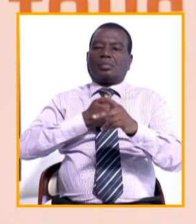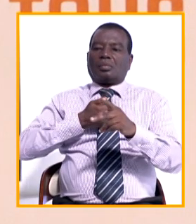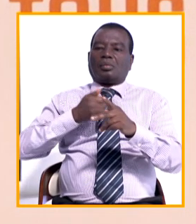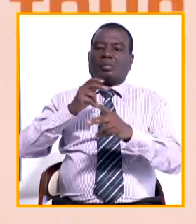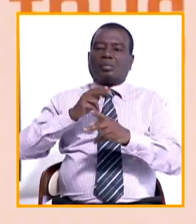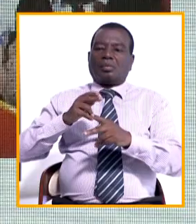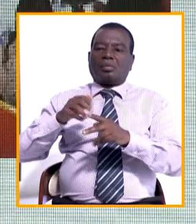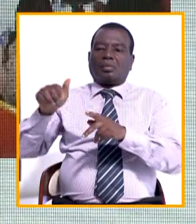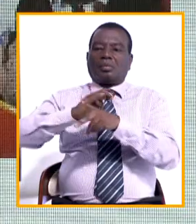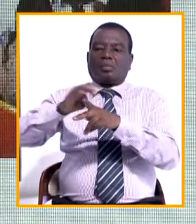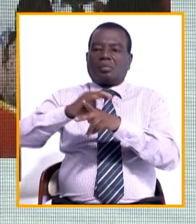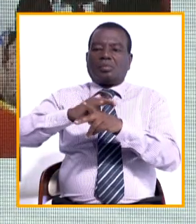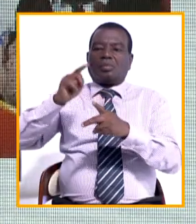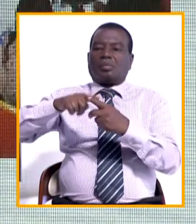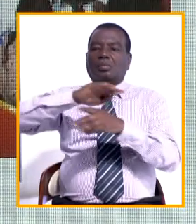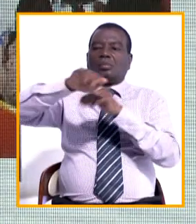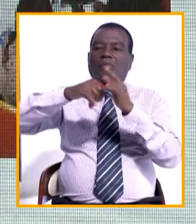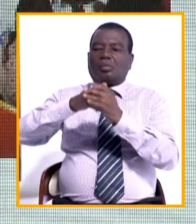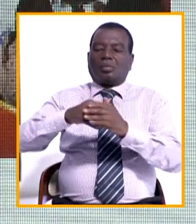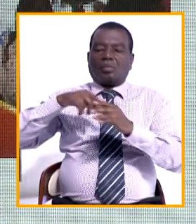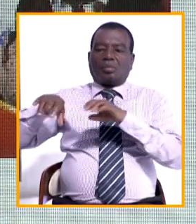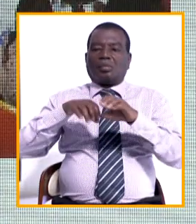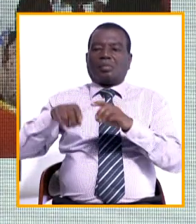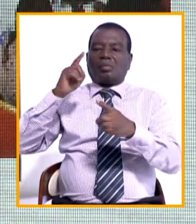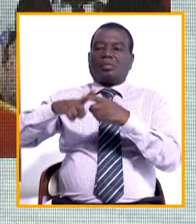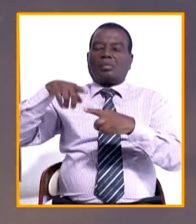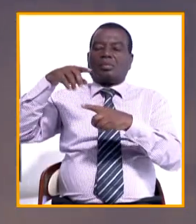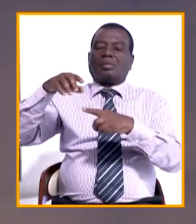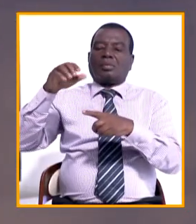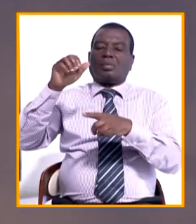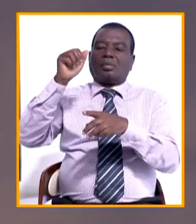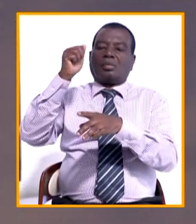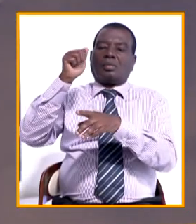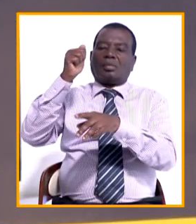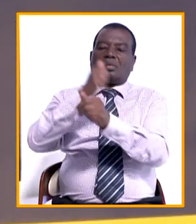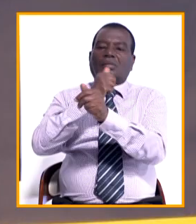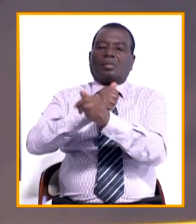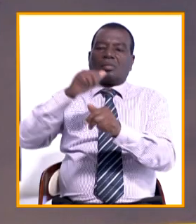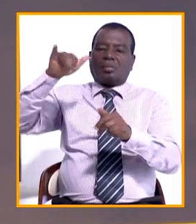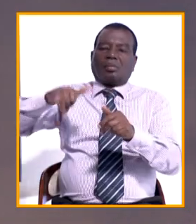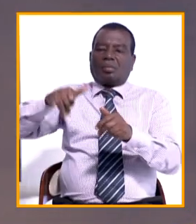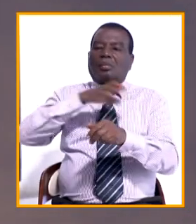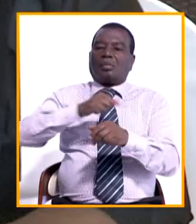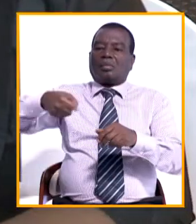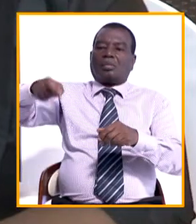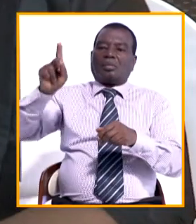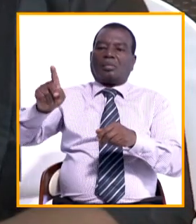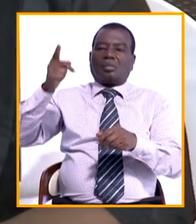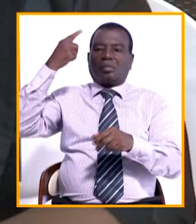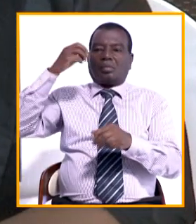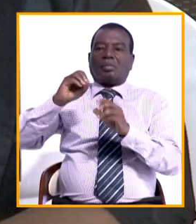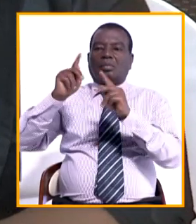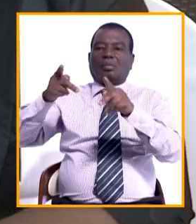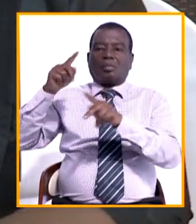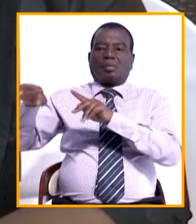dans 14 localités de la Côte d'Ivoire, notamment Abidjan, Yamoussoukro et San Pedro. Cette cérémonie a été l'occasion de dresser